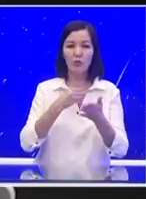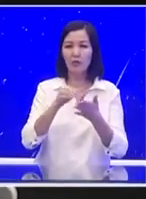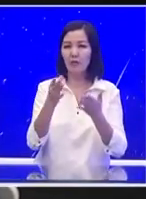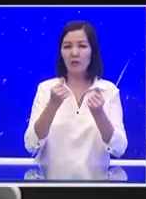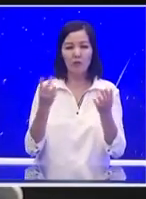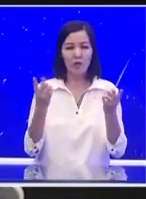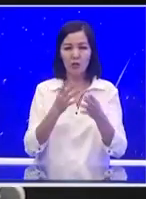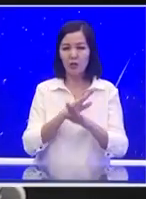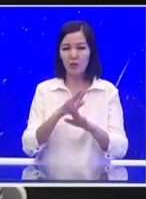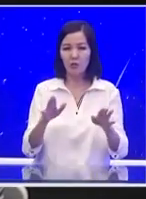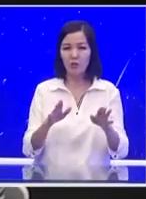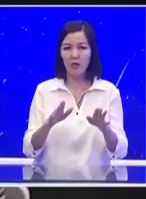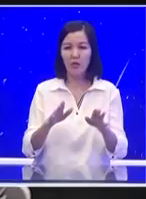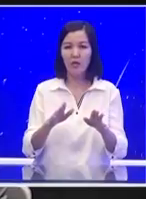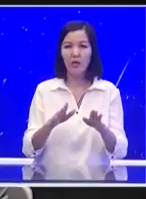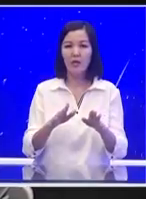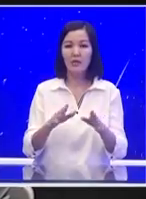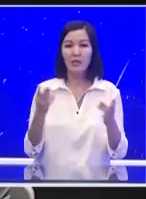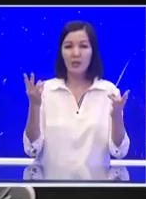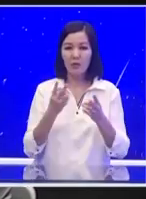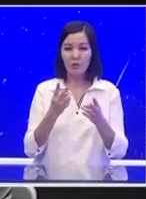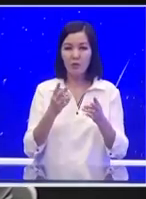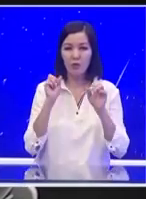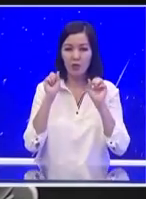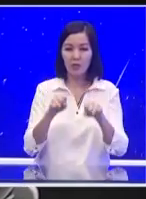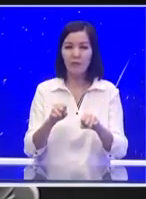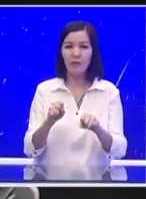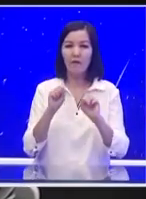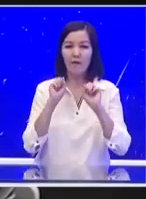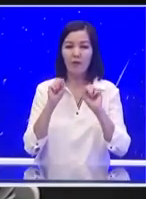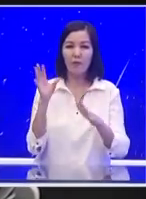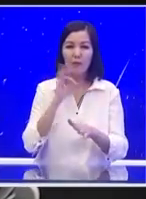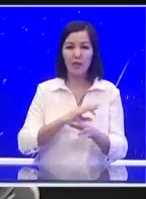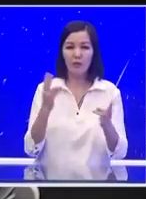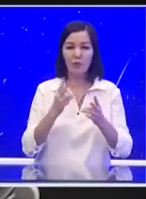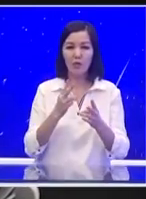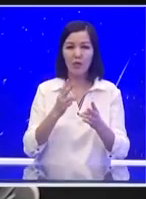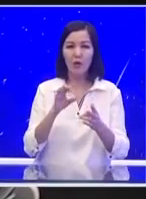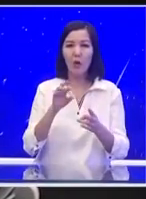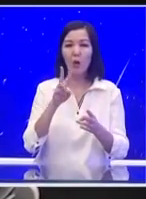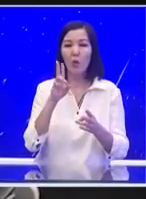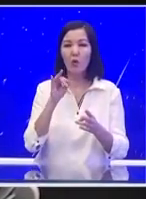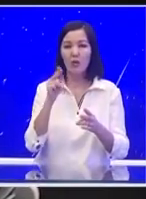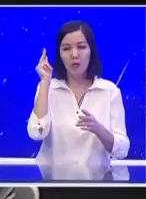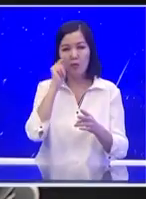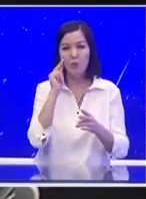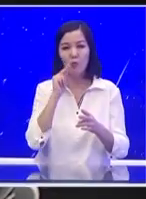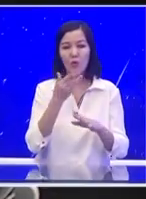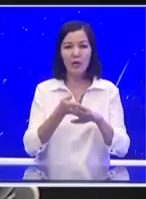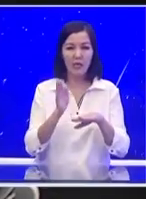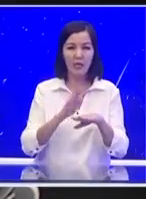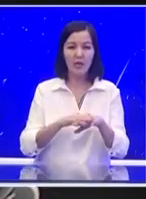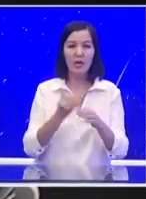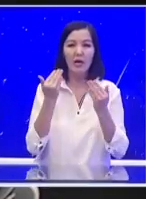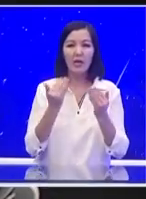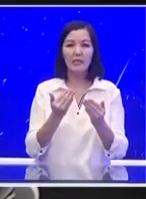жүйелерді пайдалануға уәде берді. Бірақ қалай дегенде де онлайн оқу оңай тимейін деп тұр. Қауіпсіздік үшін де заманға сай